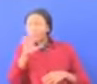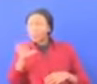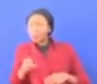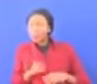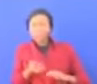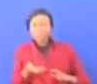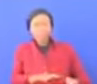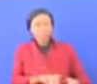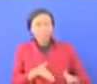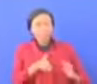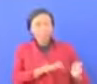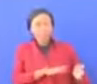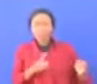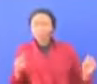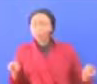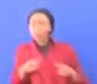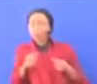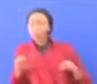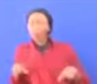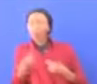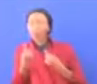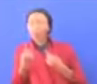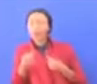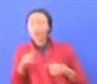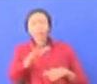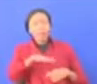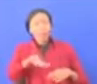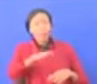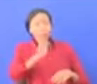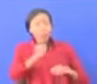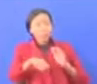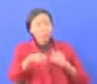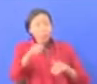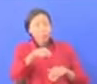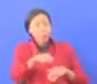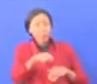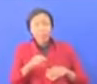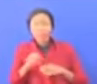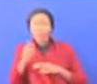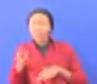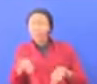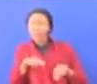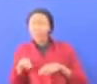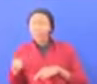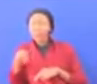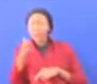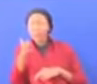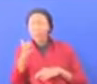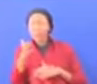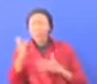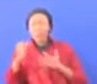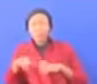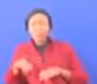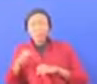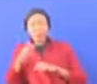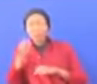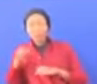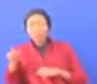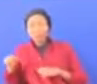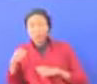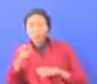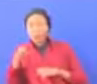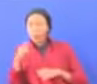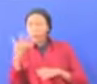nini? Mgogoro ni kwamba katika kutoa zile maeneo ya wachimbaji, mikataba iliyopo ni kwamba ukimlipa mwananchi mzazi shilingi milioni 5